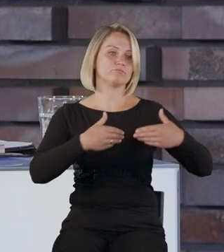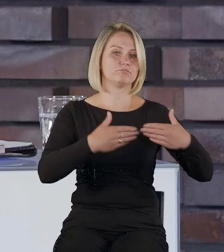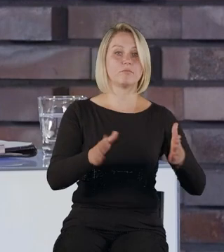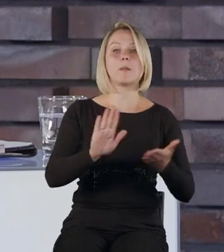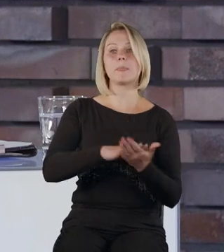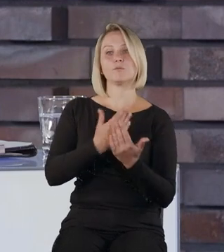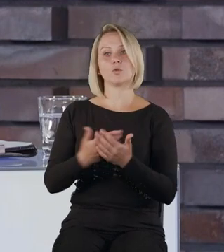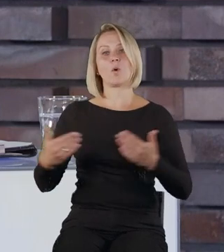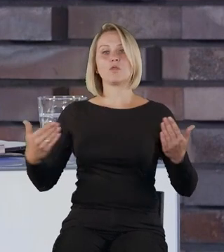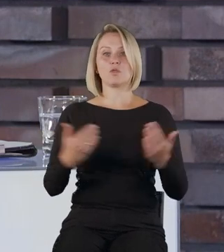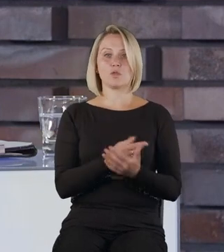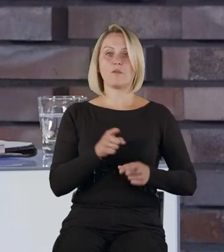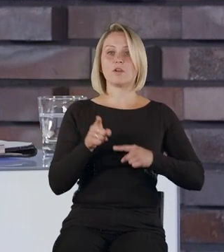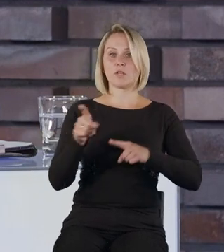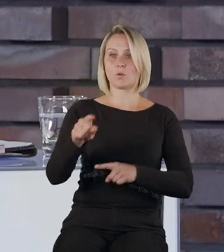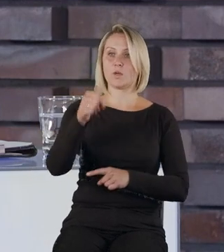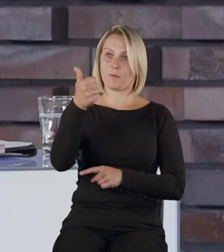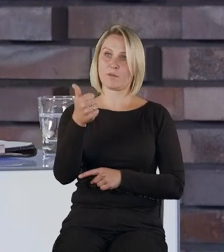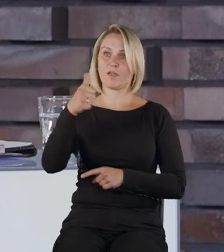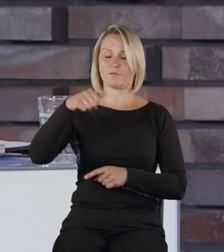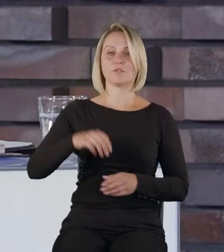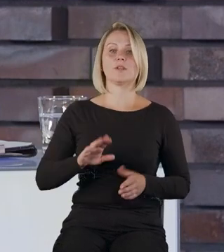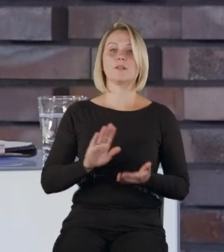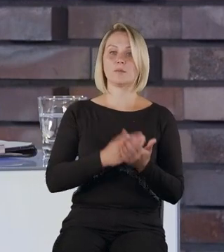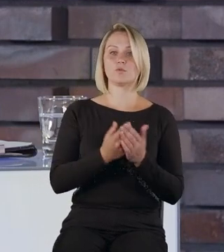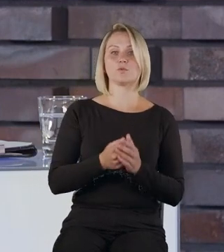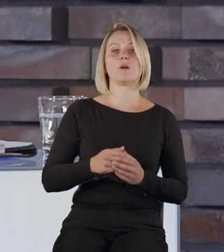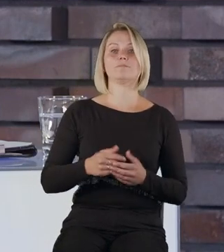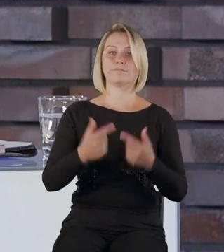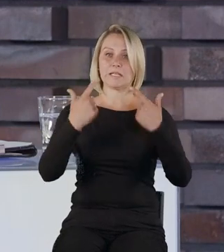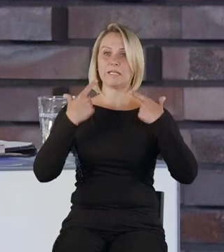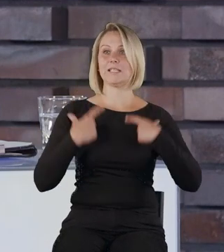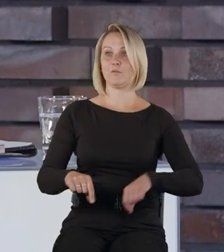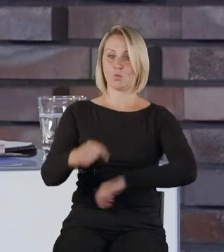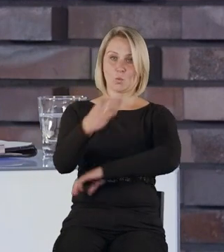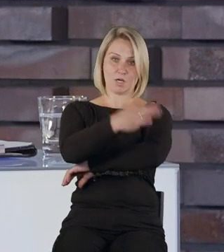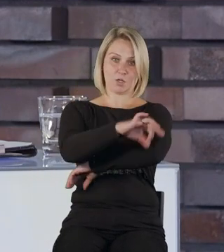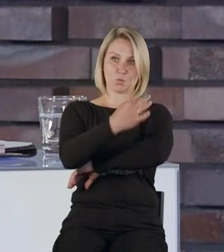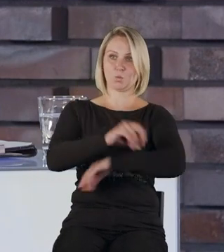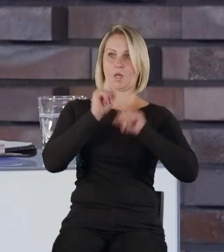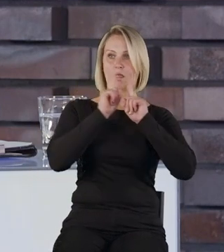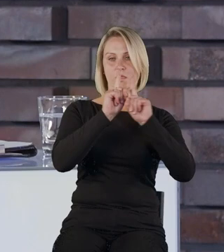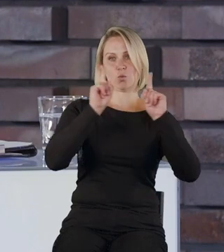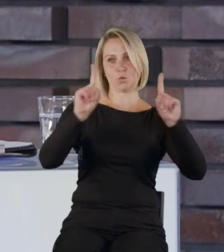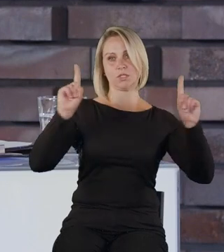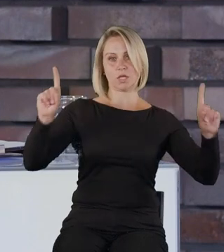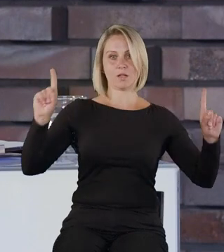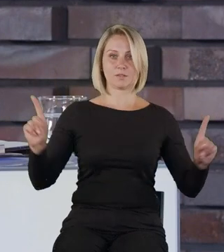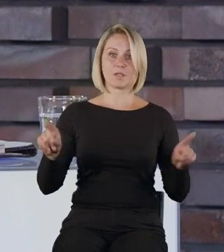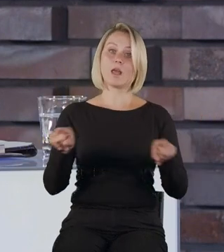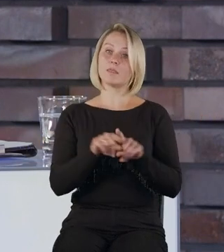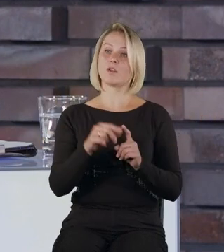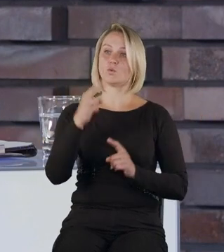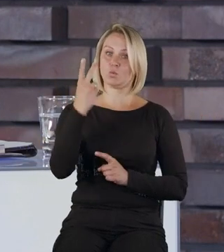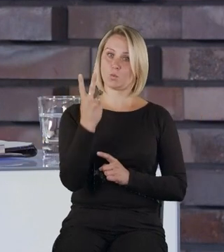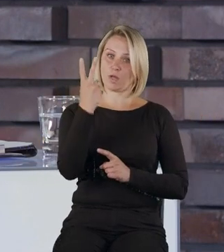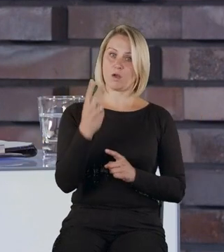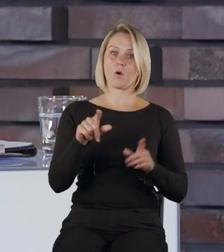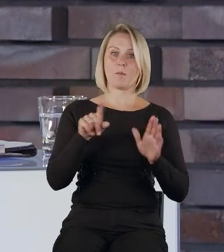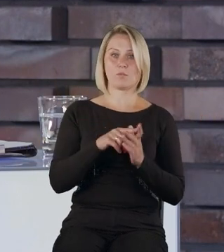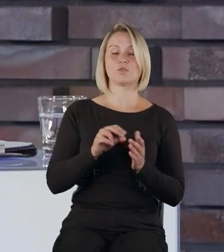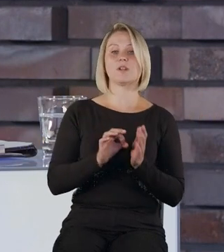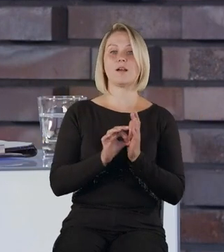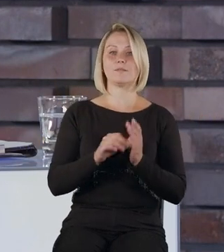nowym kierunkiem na studiach pierwszego stopnia są na przykład indywidualne studia nauczycielskie. Na studiach drugiego stopnia